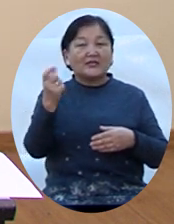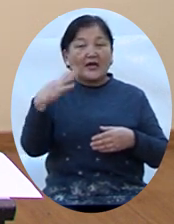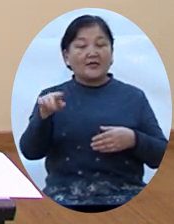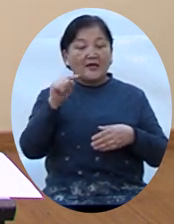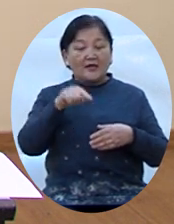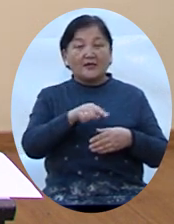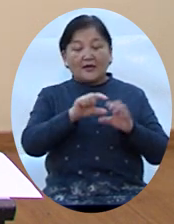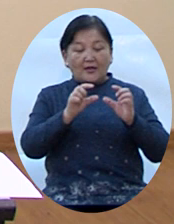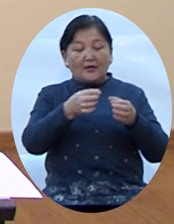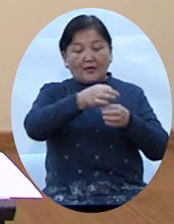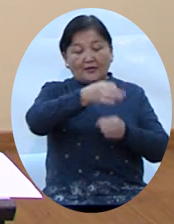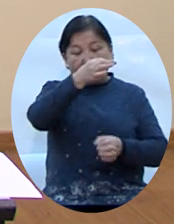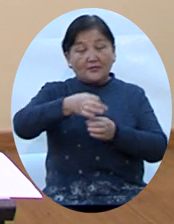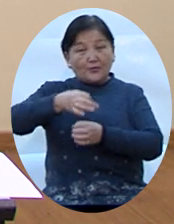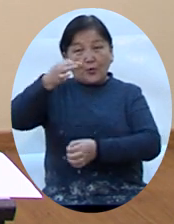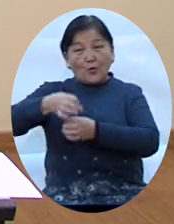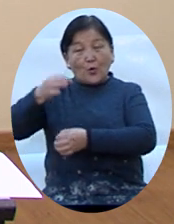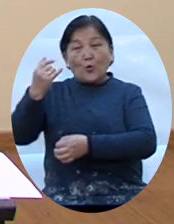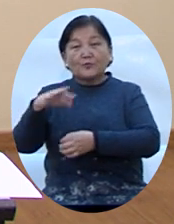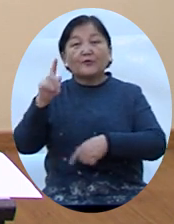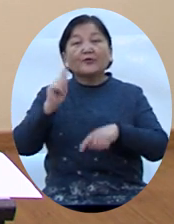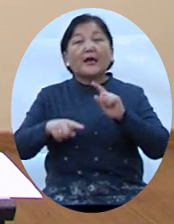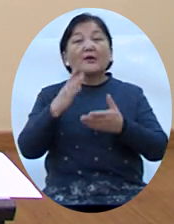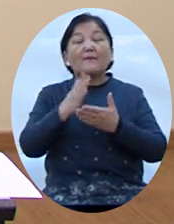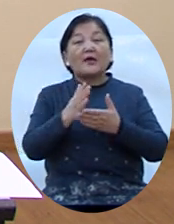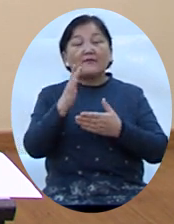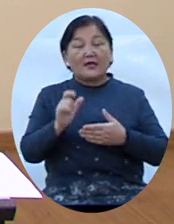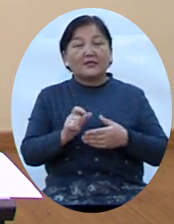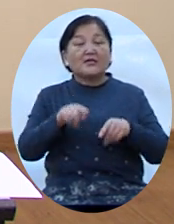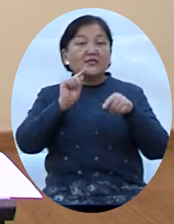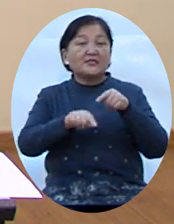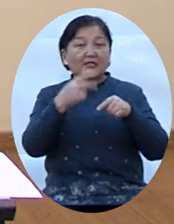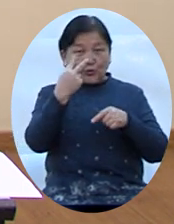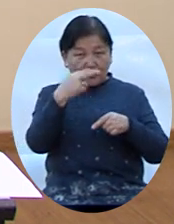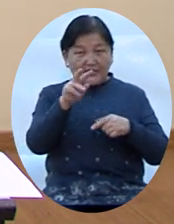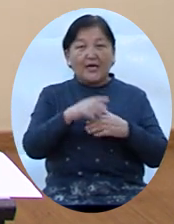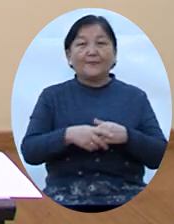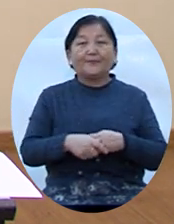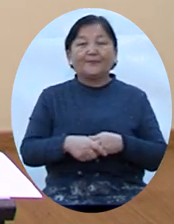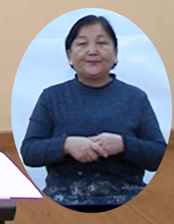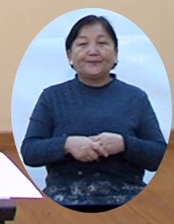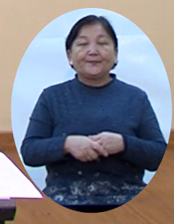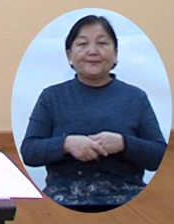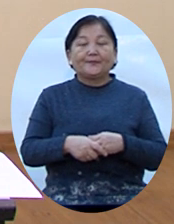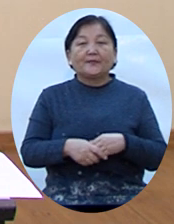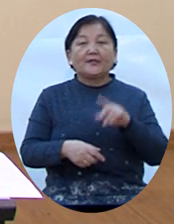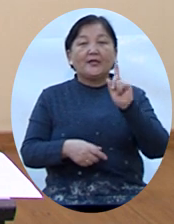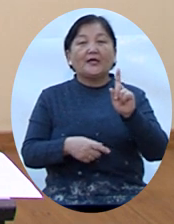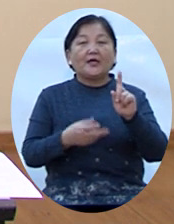эдгээр уусамтал тус бүрийн уусамтлын орчинг шалгая. За эхлээд багш нь 1